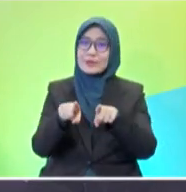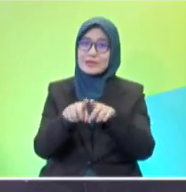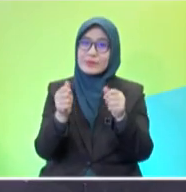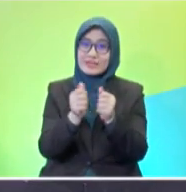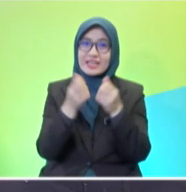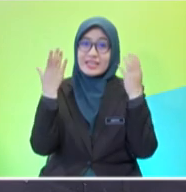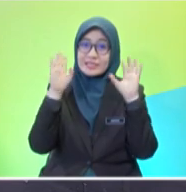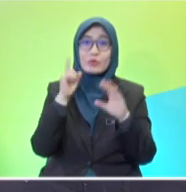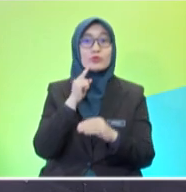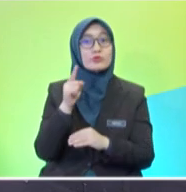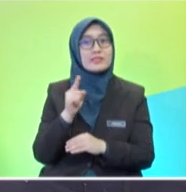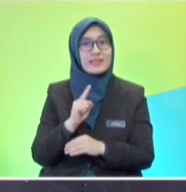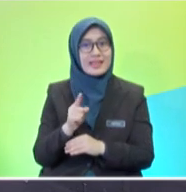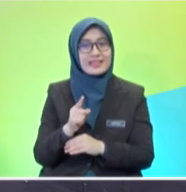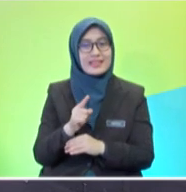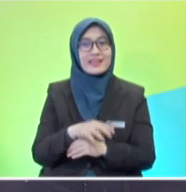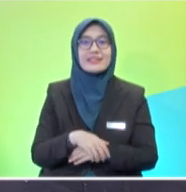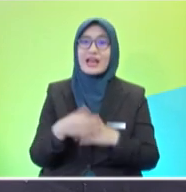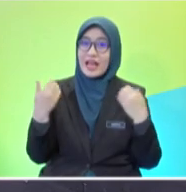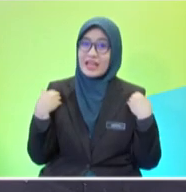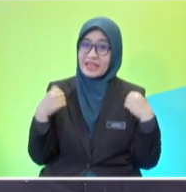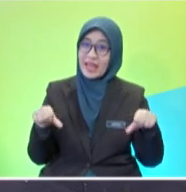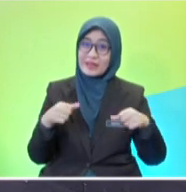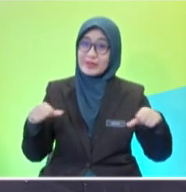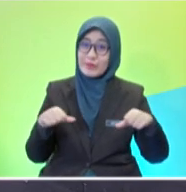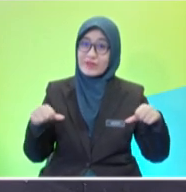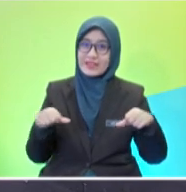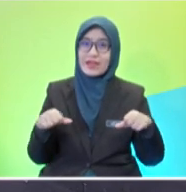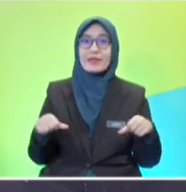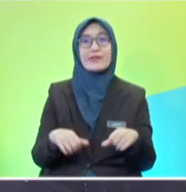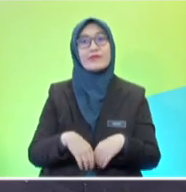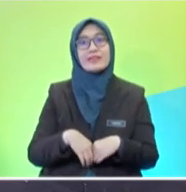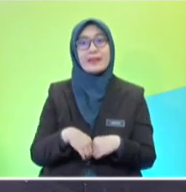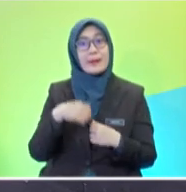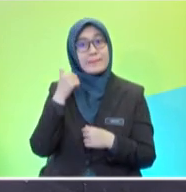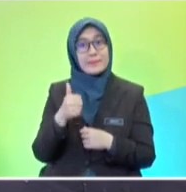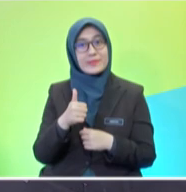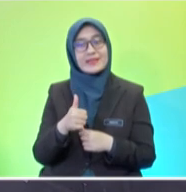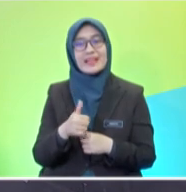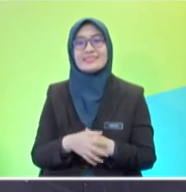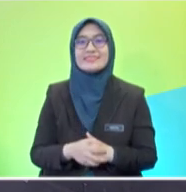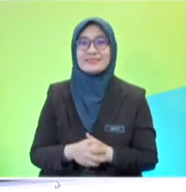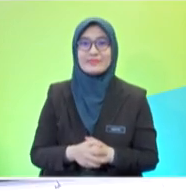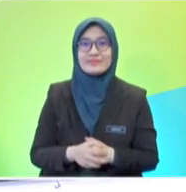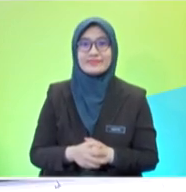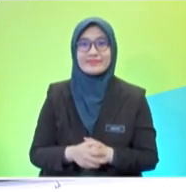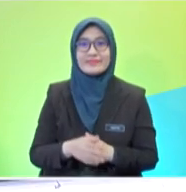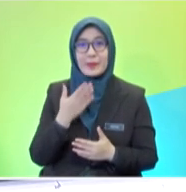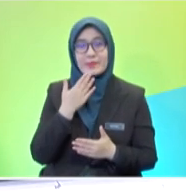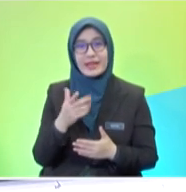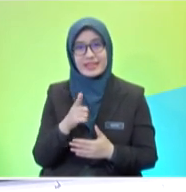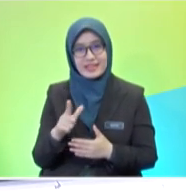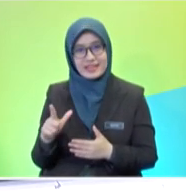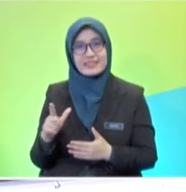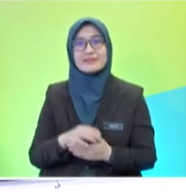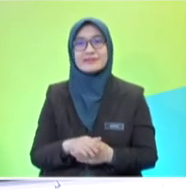Activity yang menarik untuk murid-murid belajar operasi tolak Baiklah Dinda murid-murid